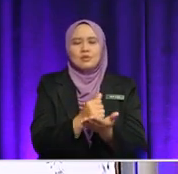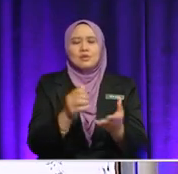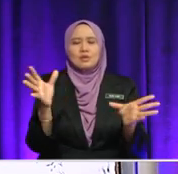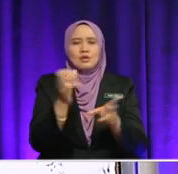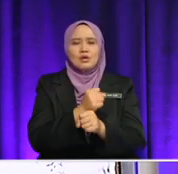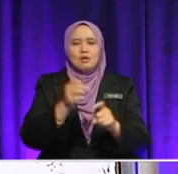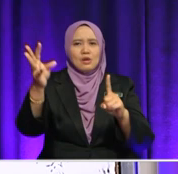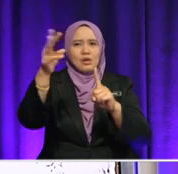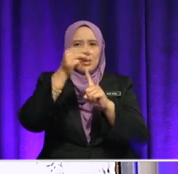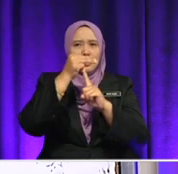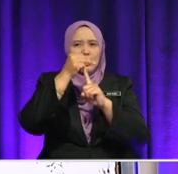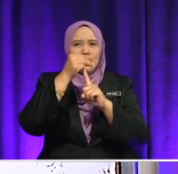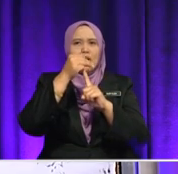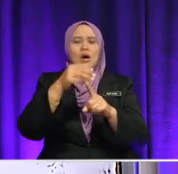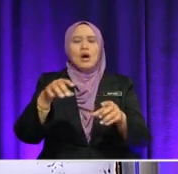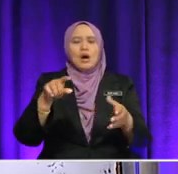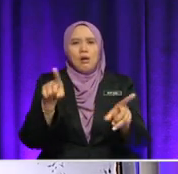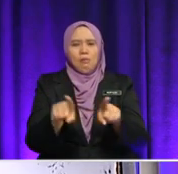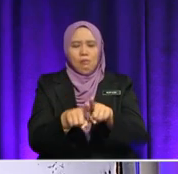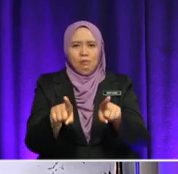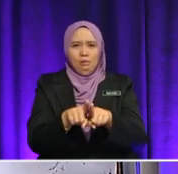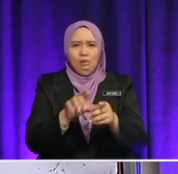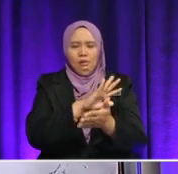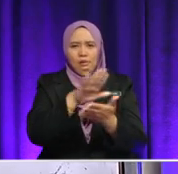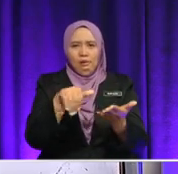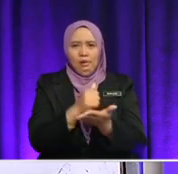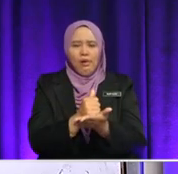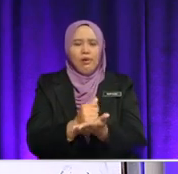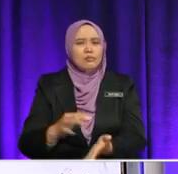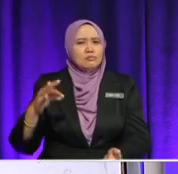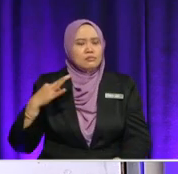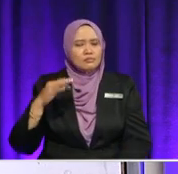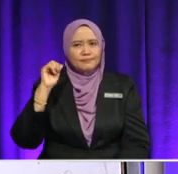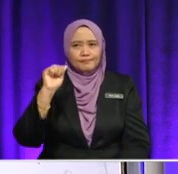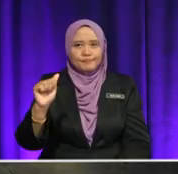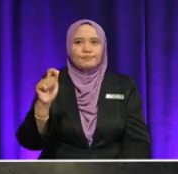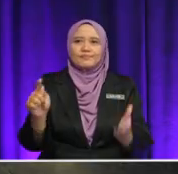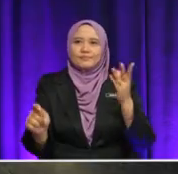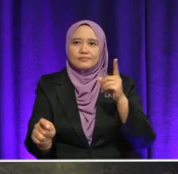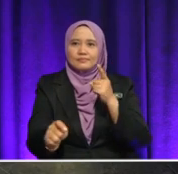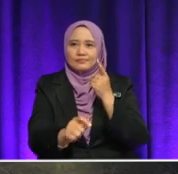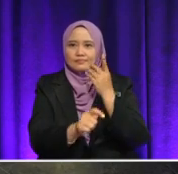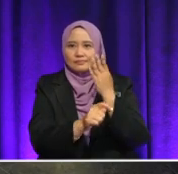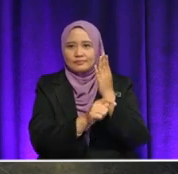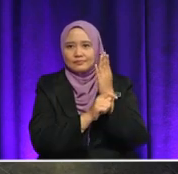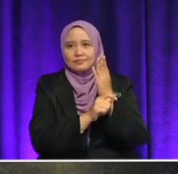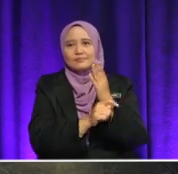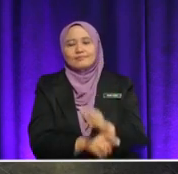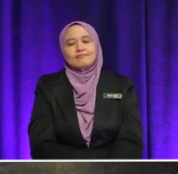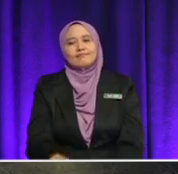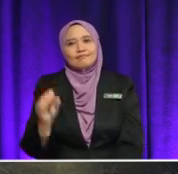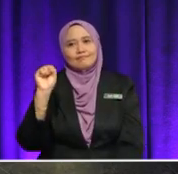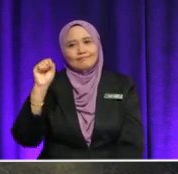semua Cemerlang dan semua calon ikhlas dalam SBM tanya diucapkan kepada